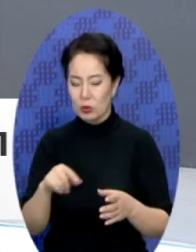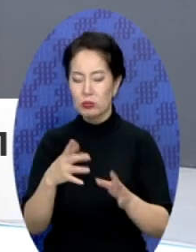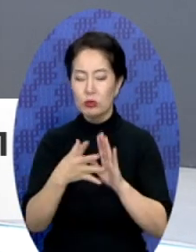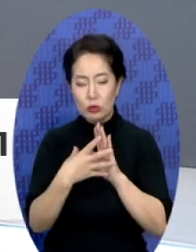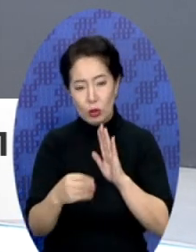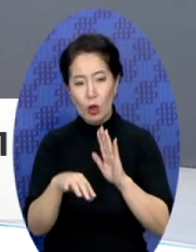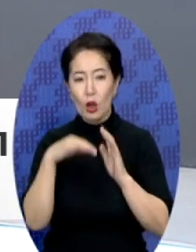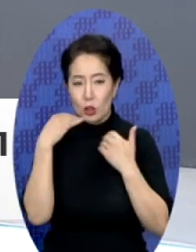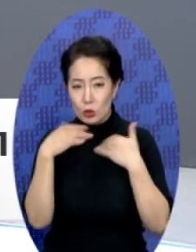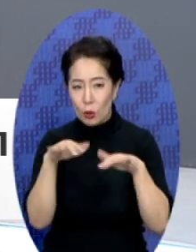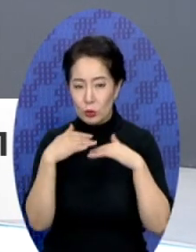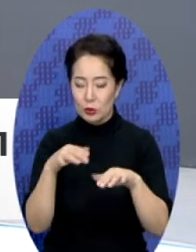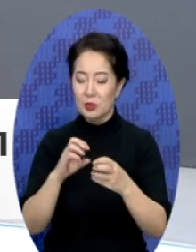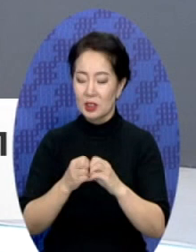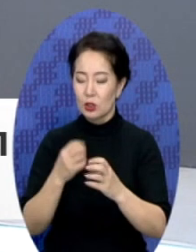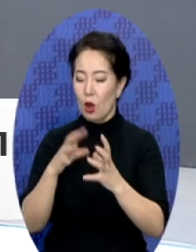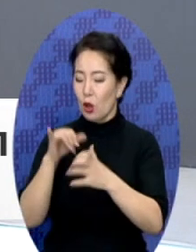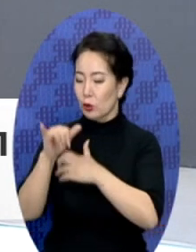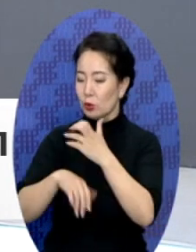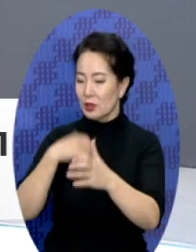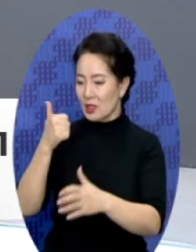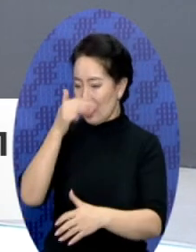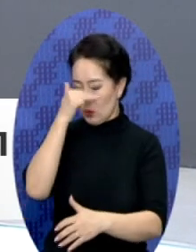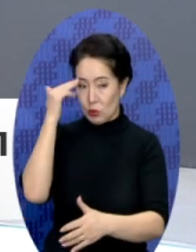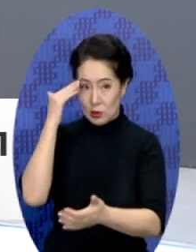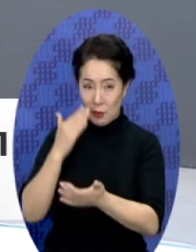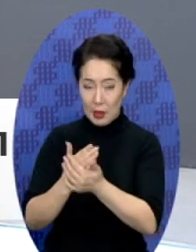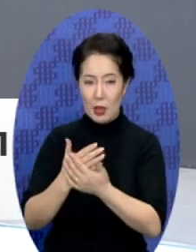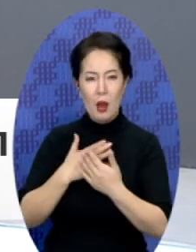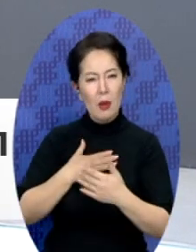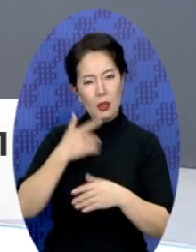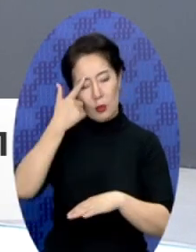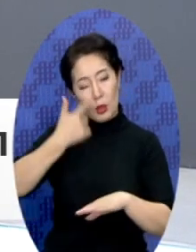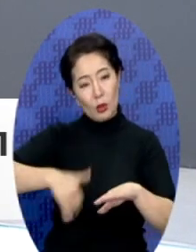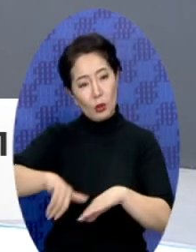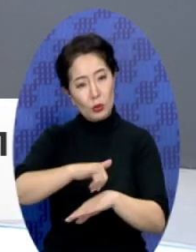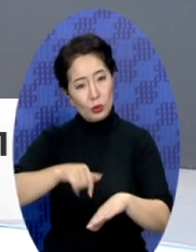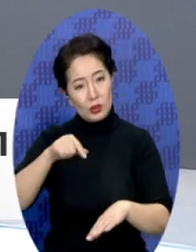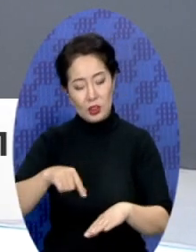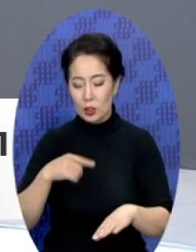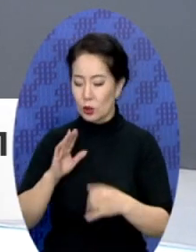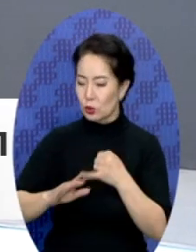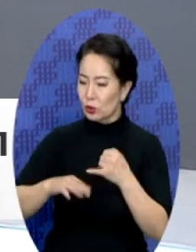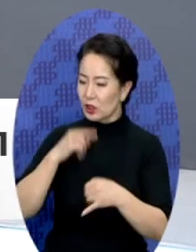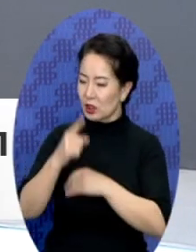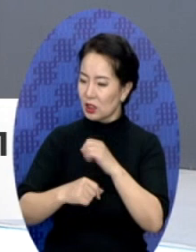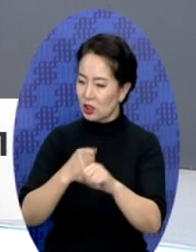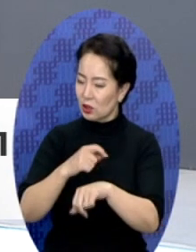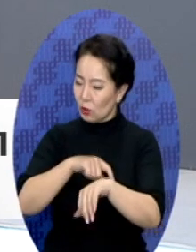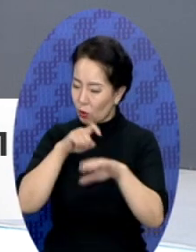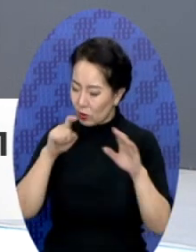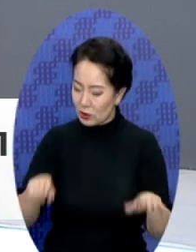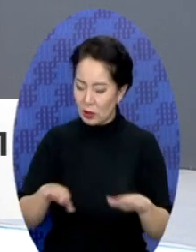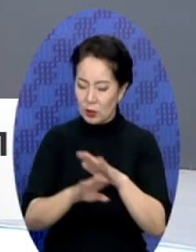бол олон улсад хэрэгжүүлсэн юм сайн туршлагууд байна. За манай улсын хувьд бол сүүлийн одоо нэг жилийн хугацаанд бол энэ сурагчдыг одоо ногоон